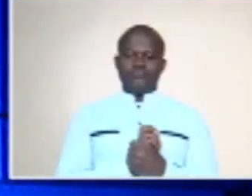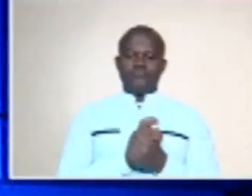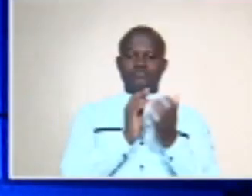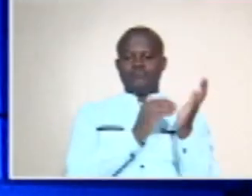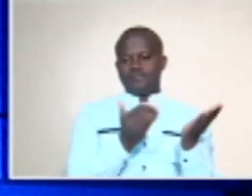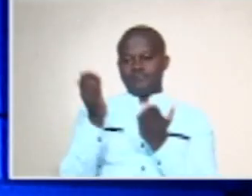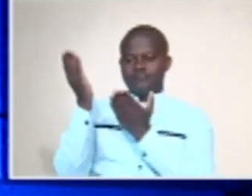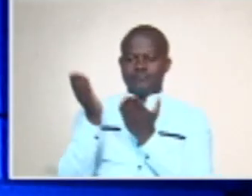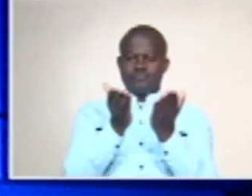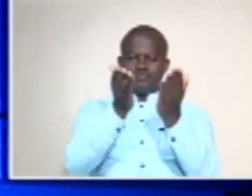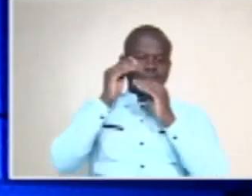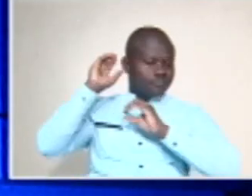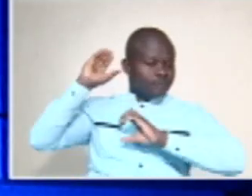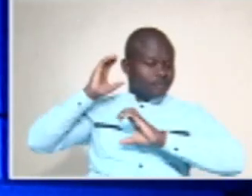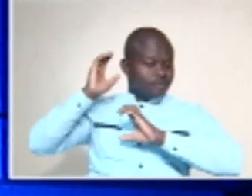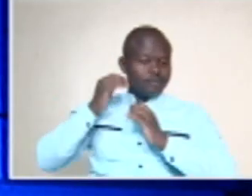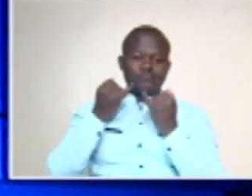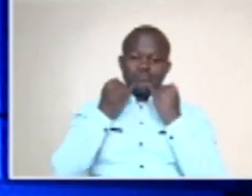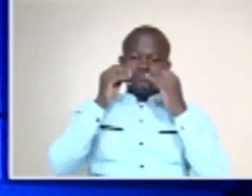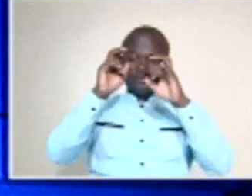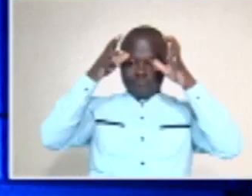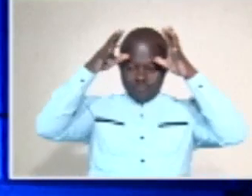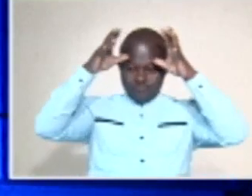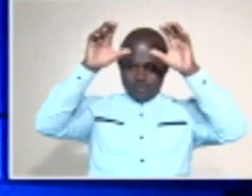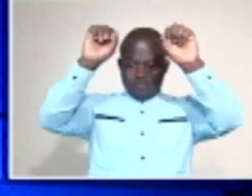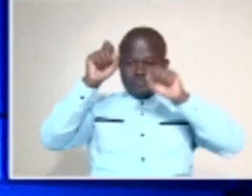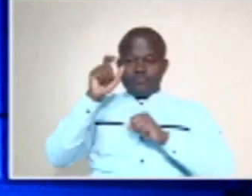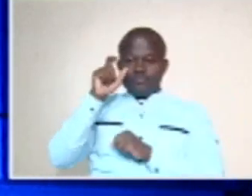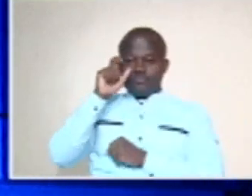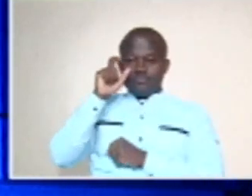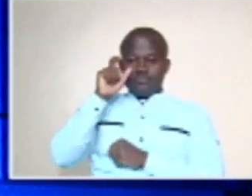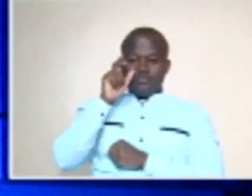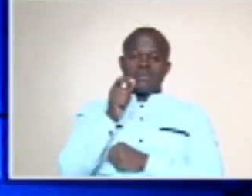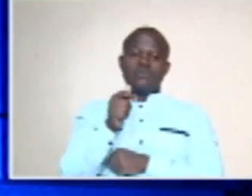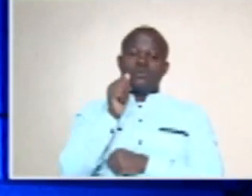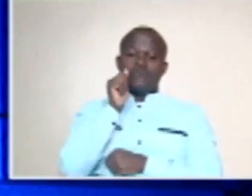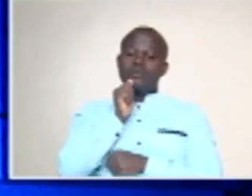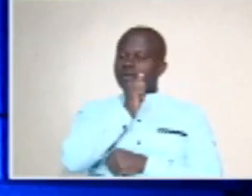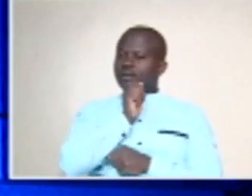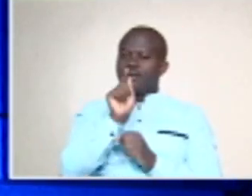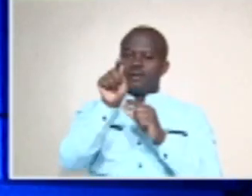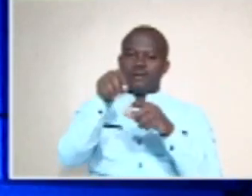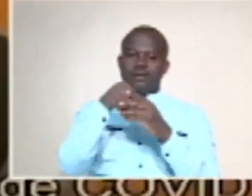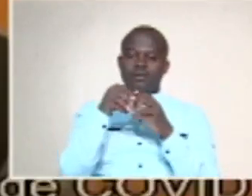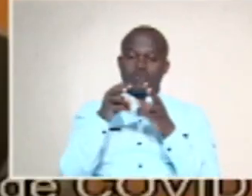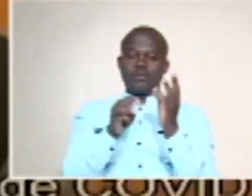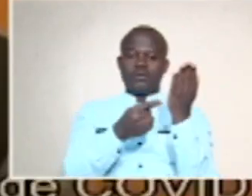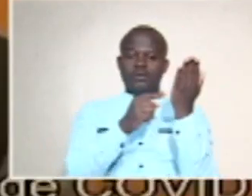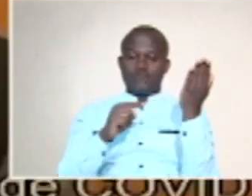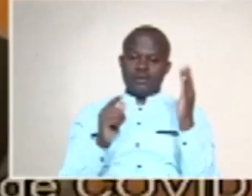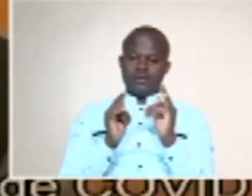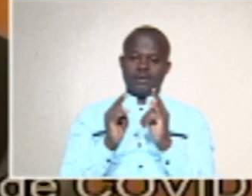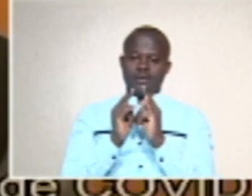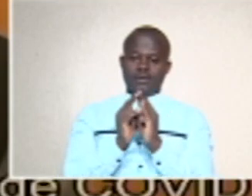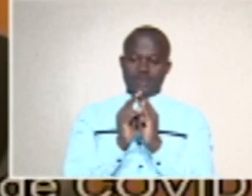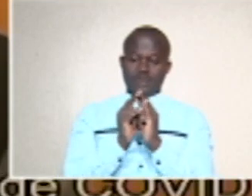Reka tubahe ikaze ku makuru arambuye tubabwira ko Perezida wa Repubulika y'u Rwanda Paul Kagame kuri uyu wa gatandatu yitabiriye mu buryo bw'ikoranabuhanga